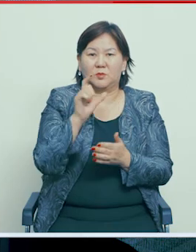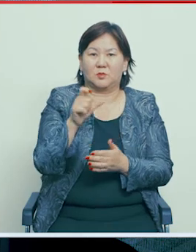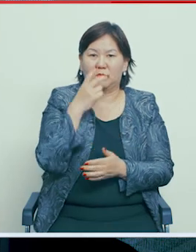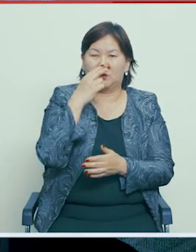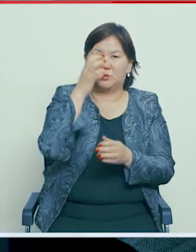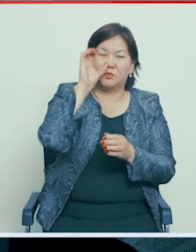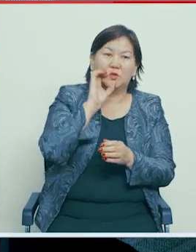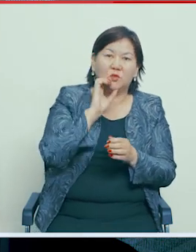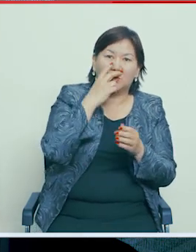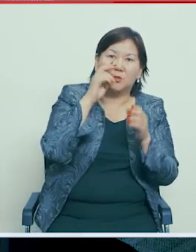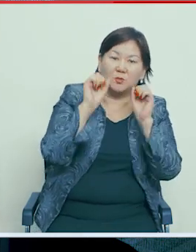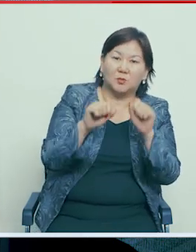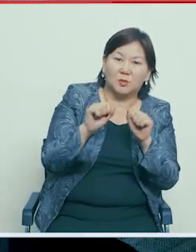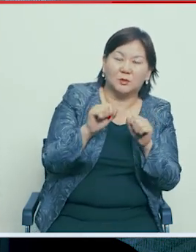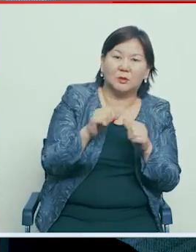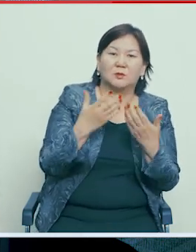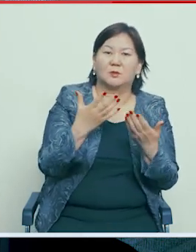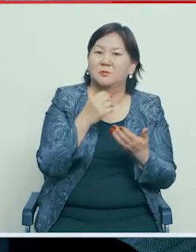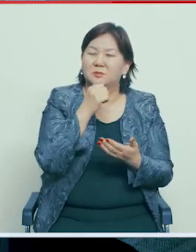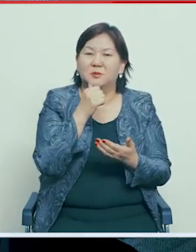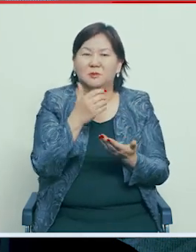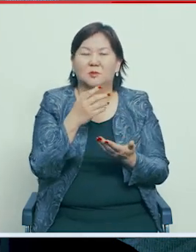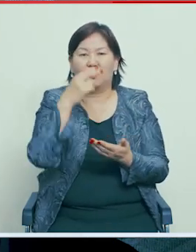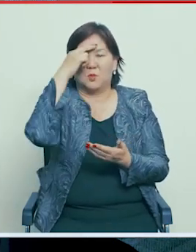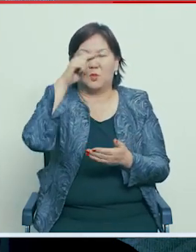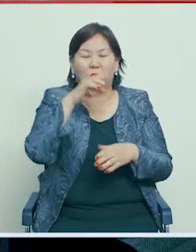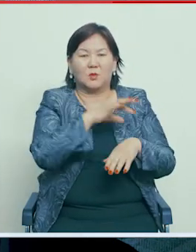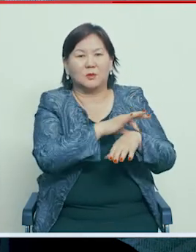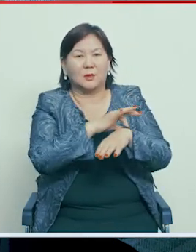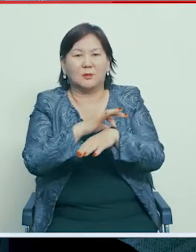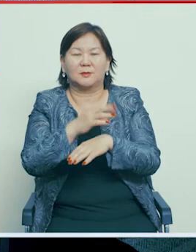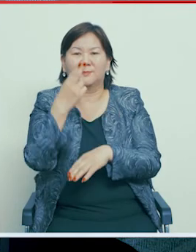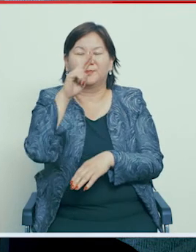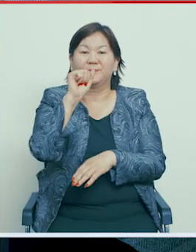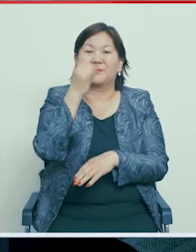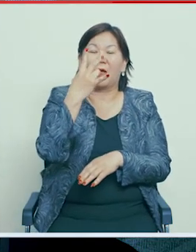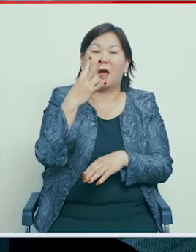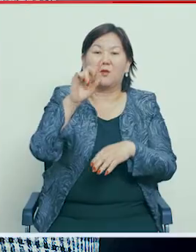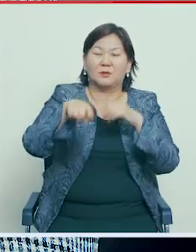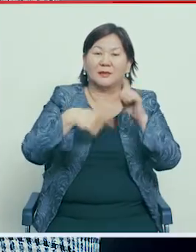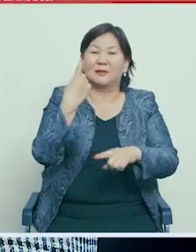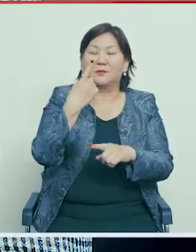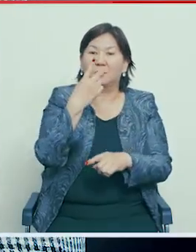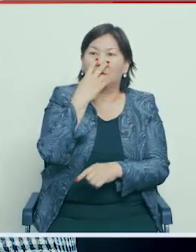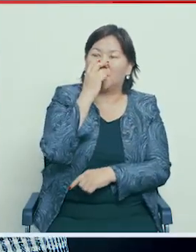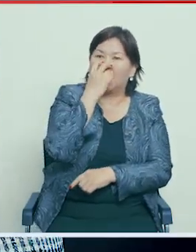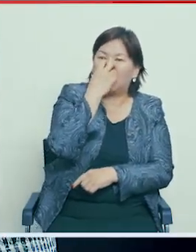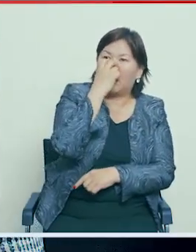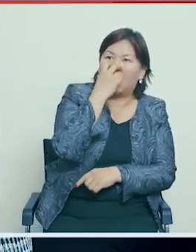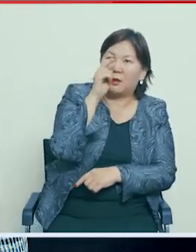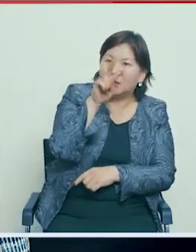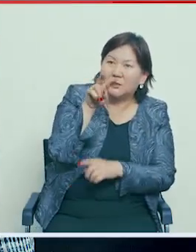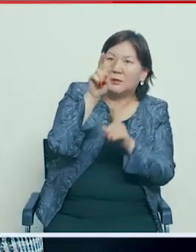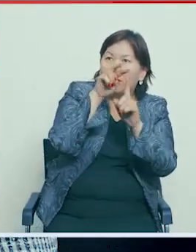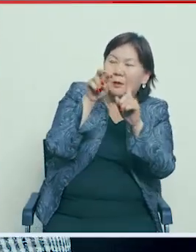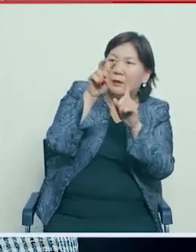бас сонирхоод харуул болов би юм хэлэхгүй те. Гэтэл ингээл хүүгээ дагуулад байхаа яг давантай хүмүүсүүд илүү бүр тэрийг яадаг шүү дээ. Айгүйх ингээл бүр хараал